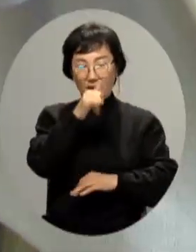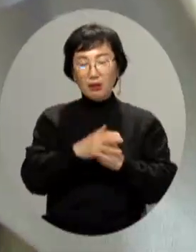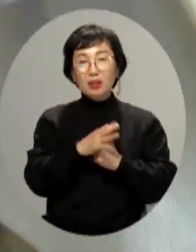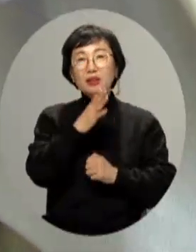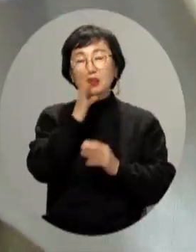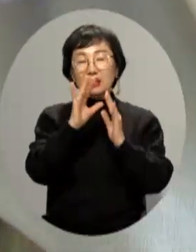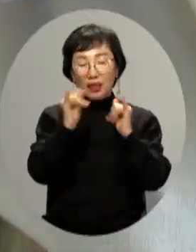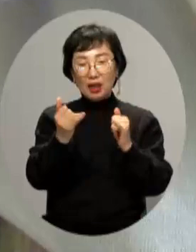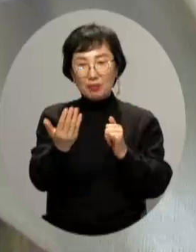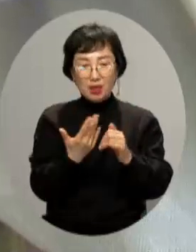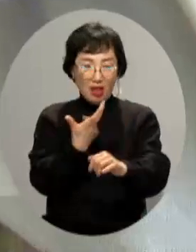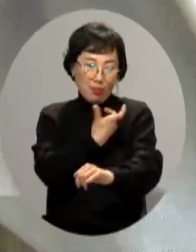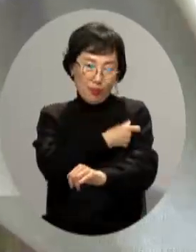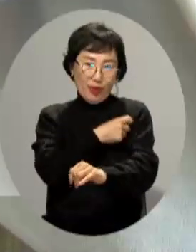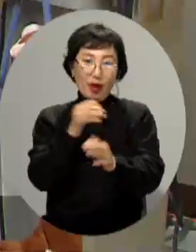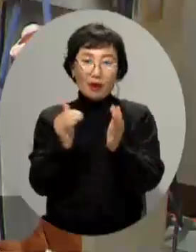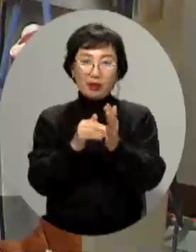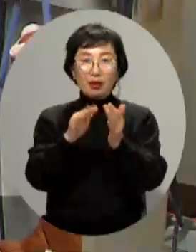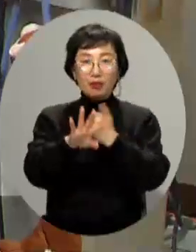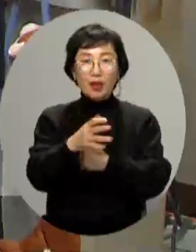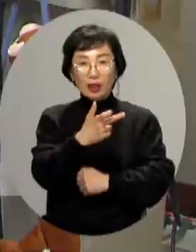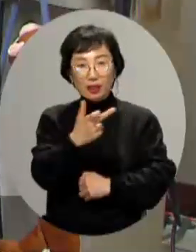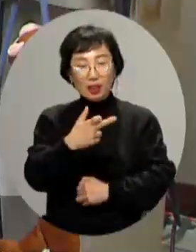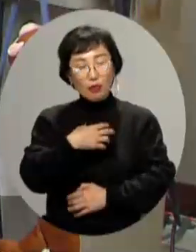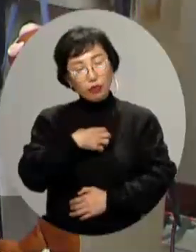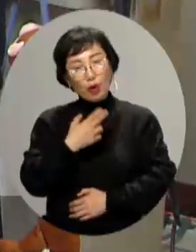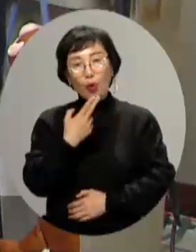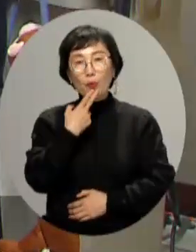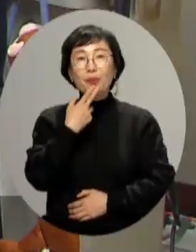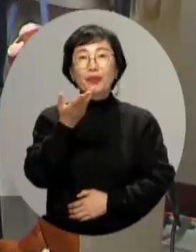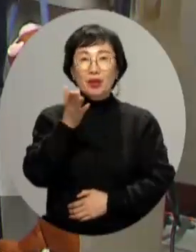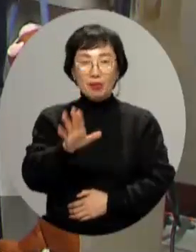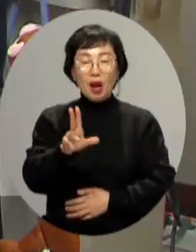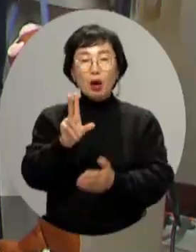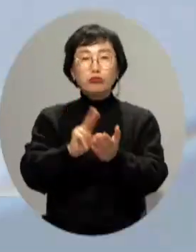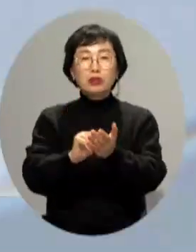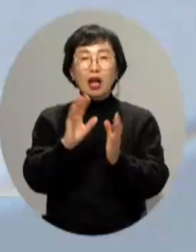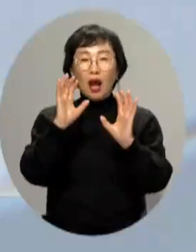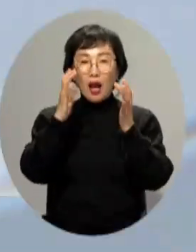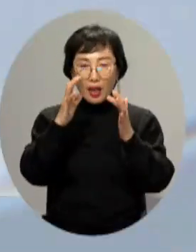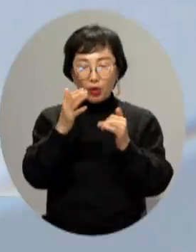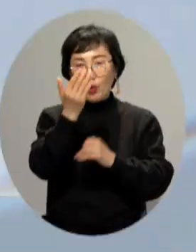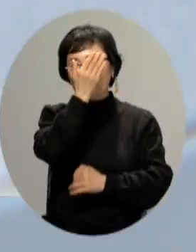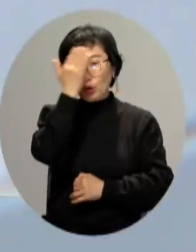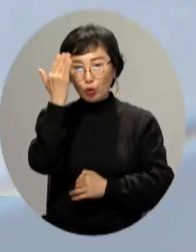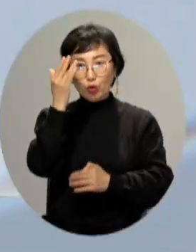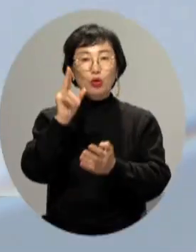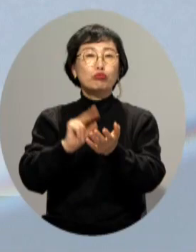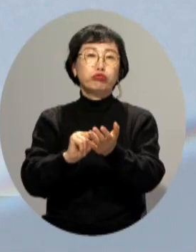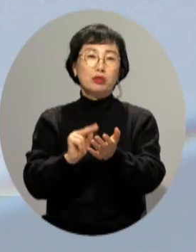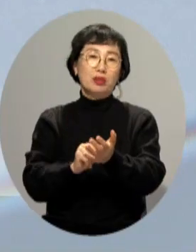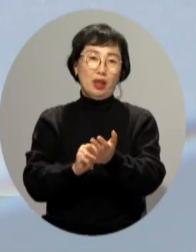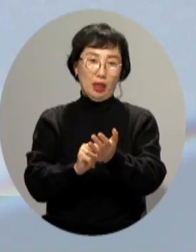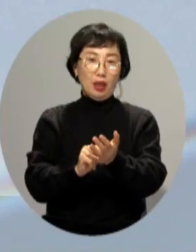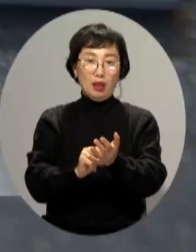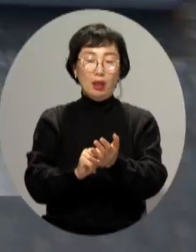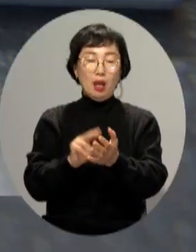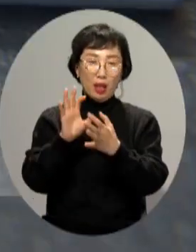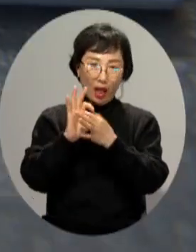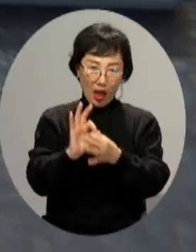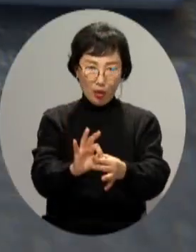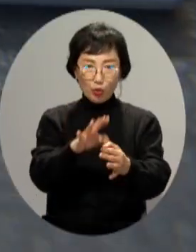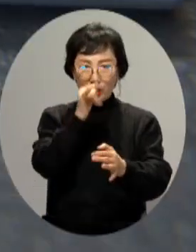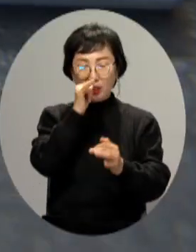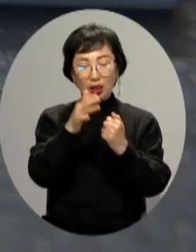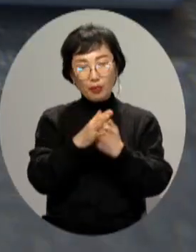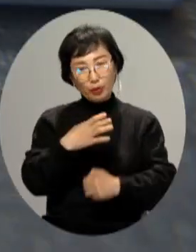노년층은 미리미리 백신을 맞아 크게 우려되지는 않지만 문제는 어린이와 청소년의 유행세가 가라앉지 않는다는